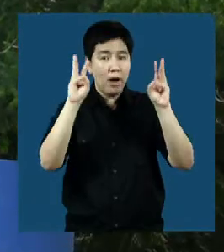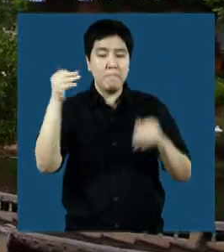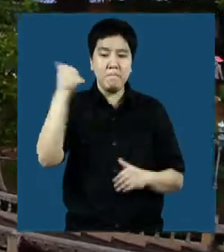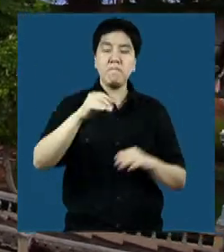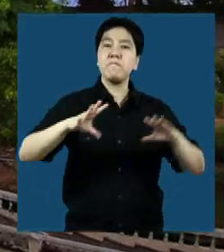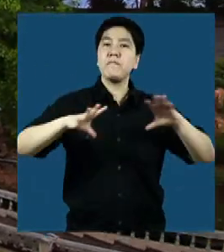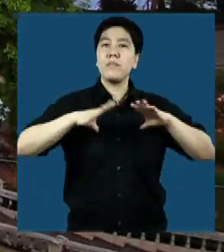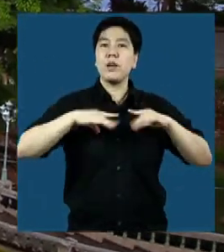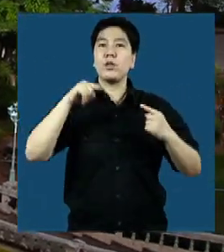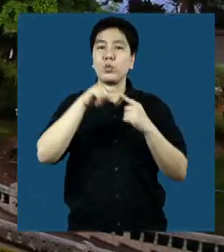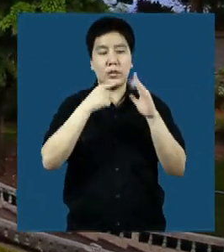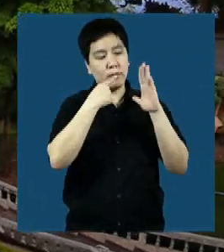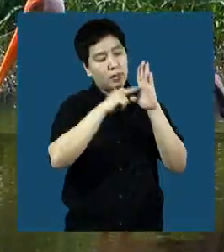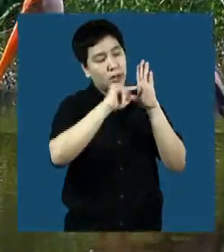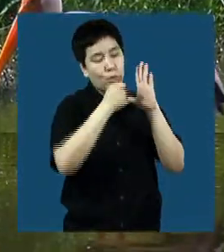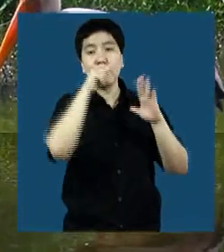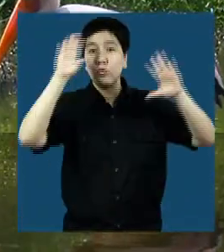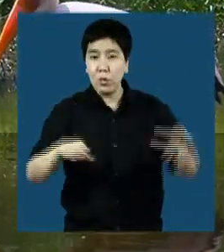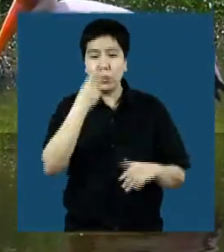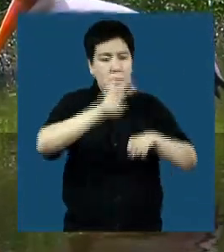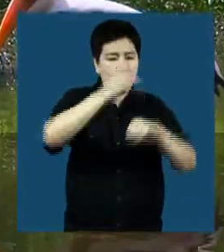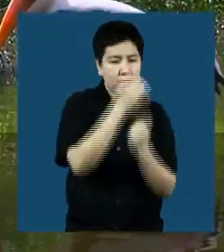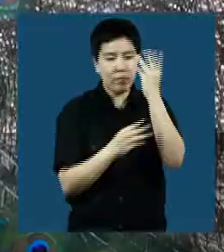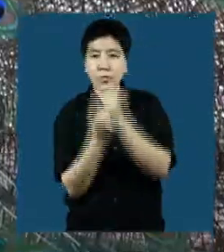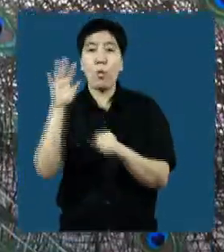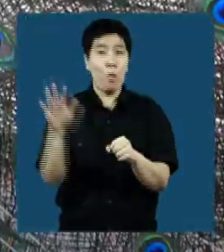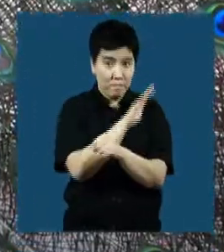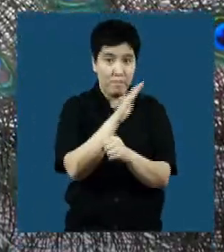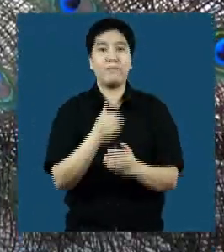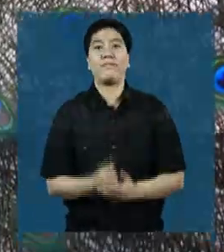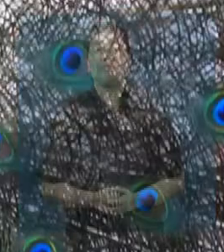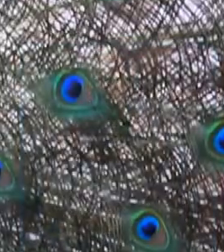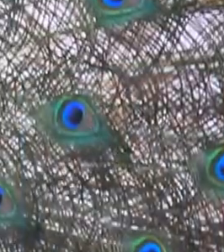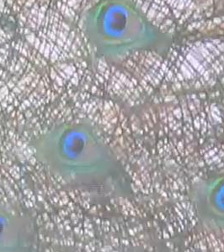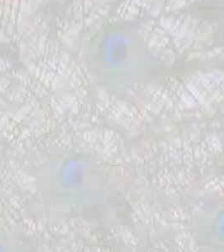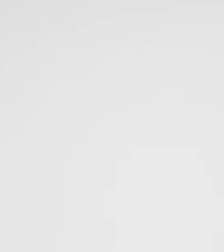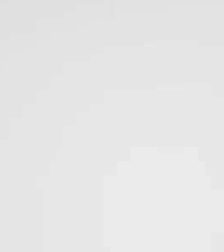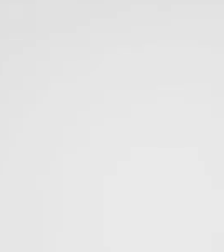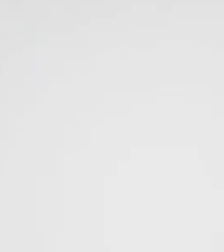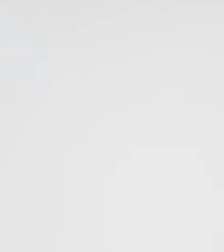เดินทางมาพักผ่อนที่จังหวัดชัยนาทเพลิดเพลินกับธรรมชาติที่ยังคงความสมบูรณ์กันครับ